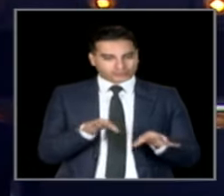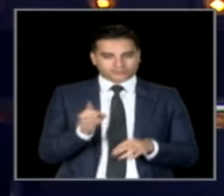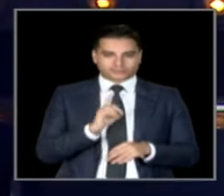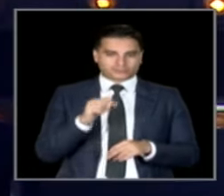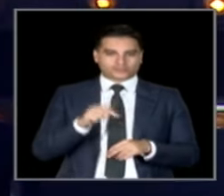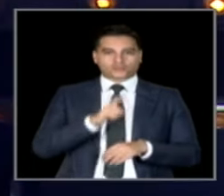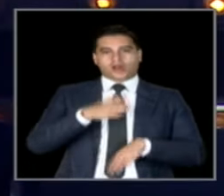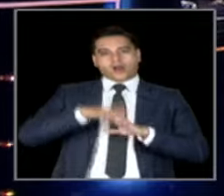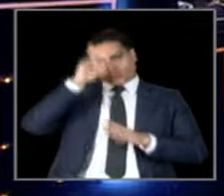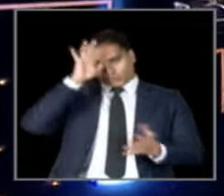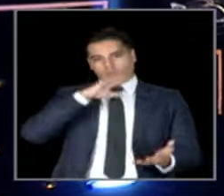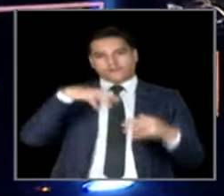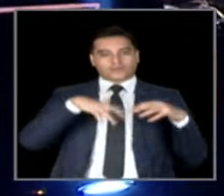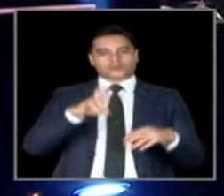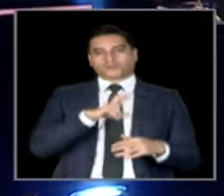جغرافيا، والسؤال هو: